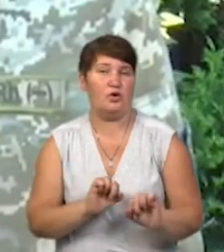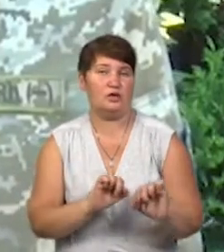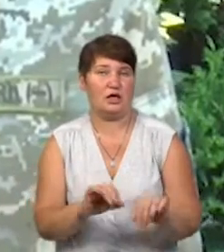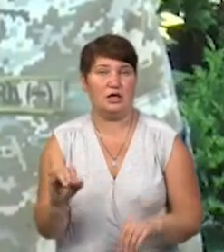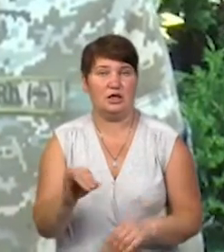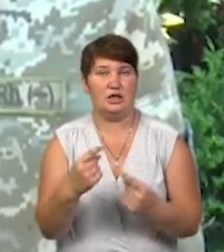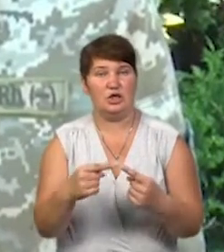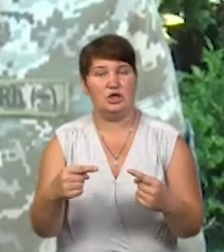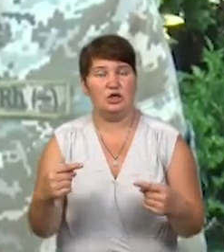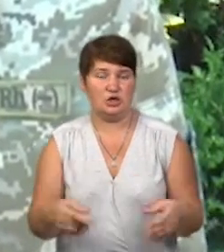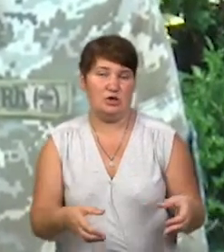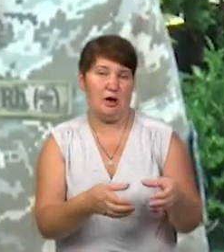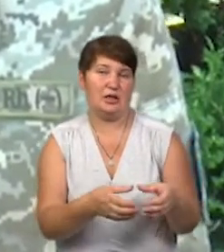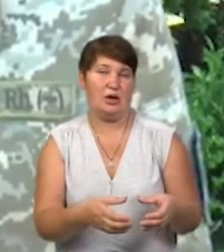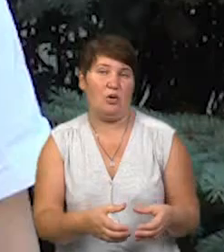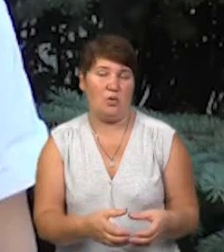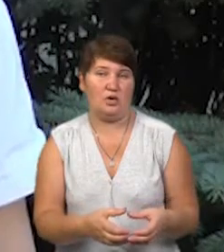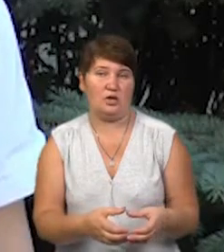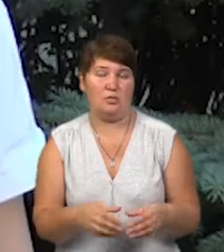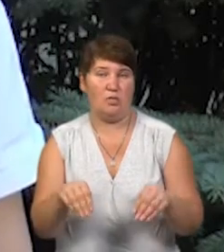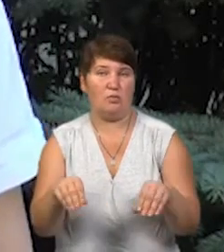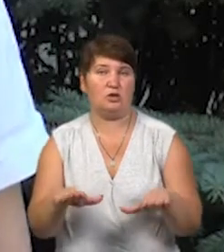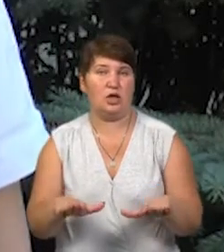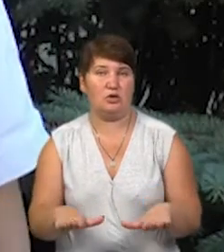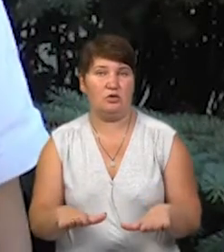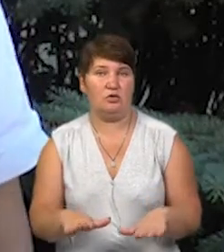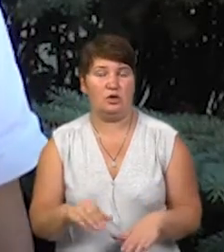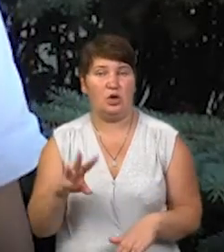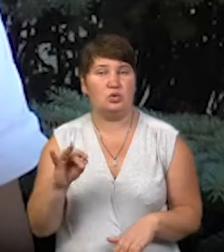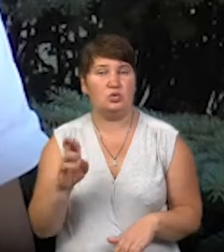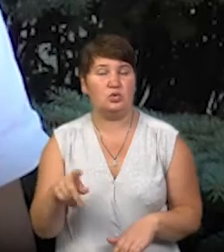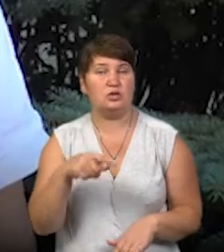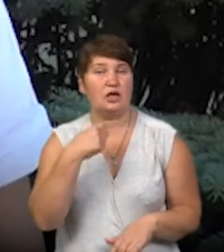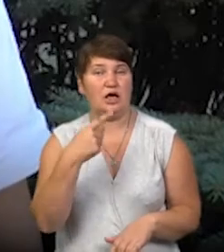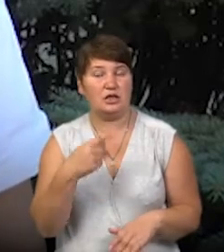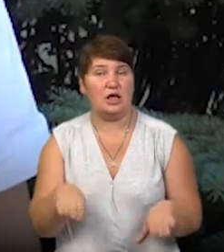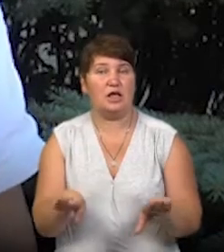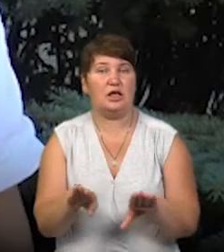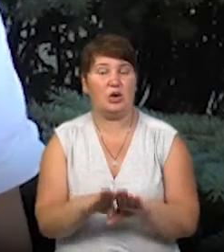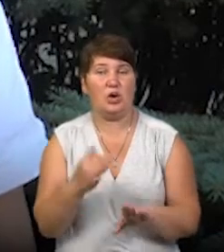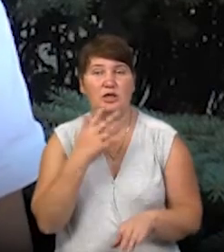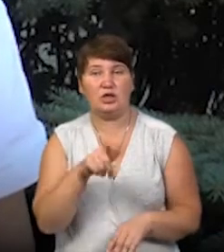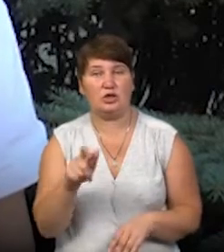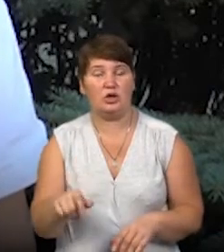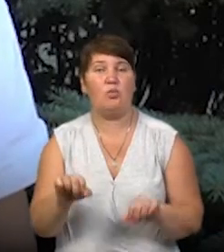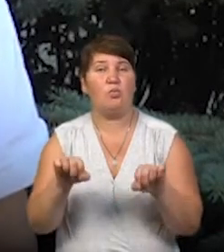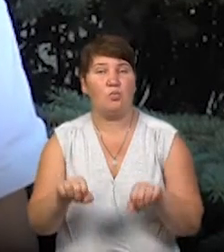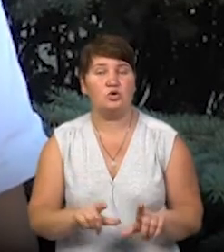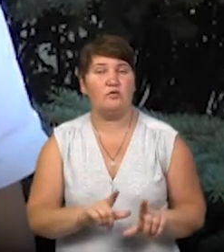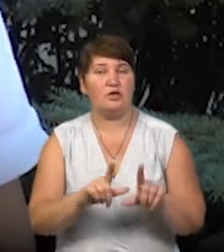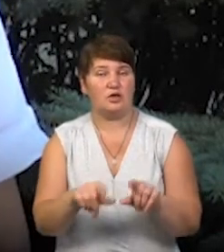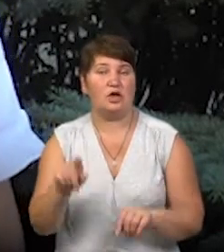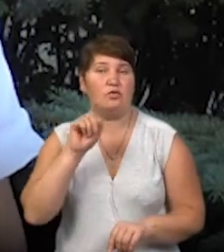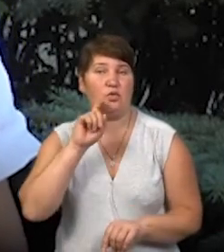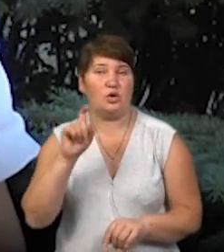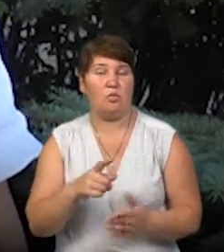іншим категоріям відповідно до постанови. Олена Трачук зазначила також, ті іноземці, яким все-таки можна в'їжджати в Україну,